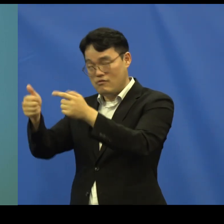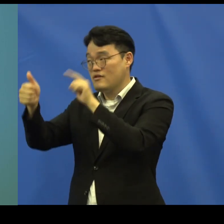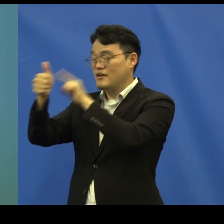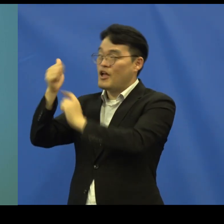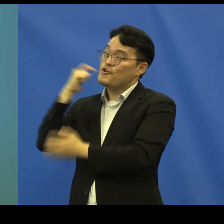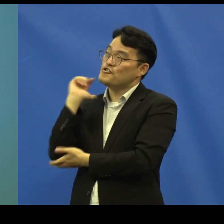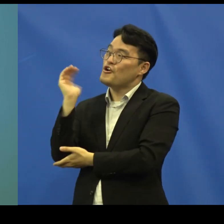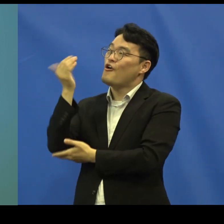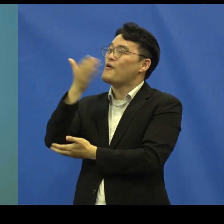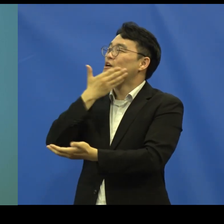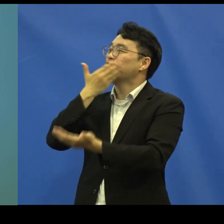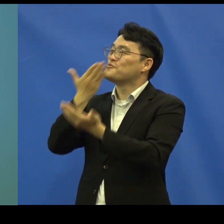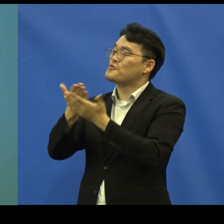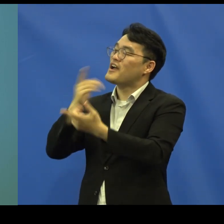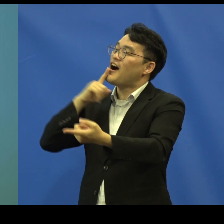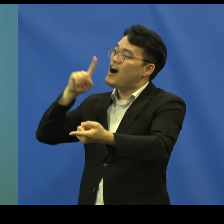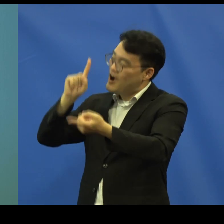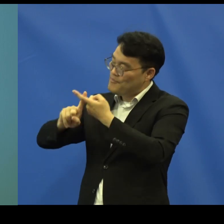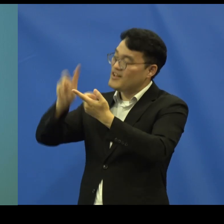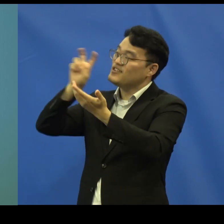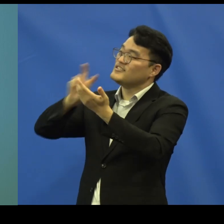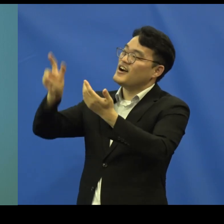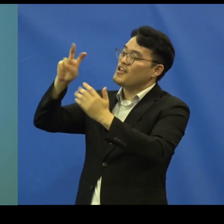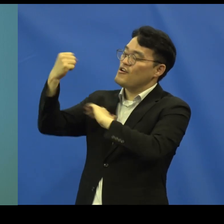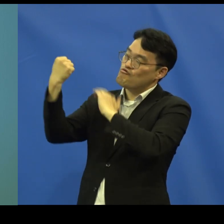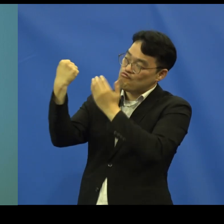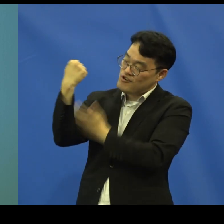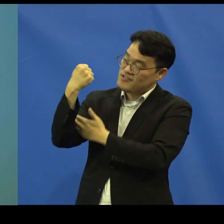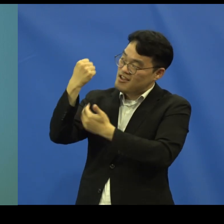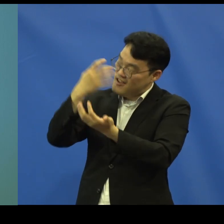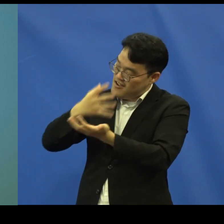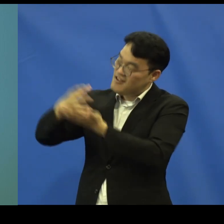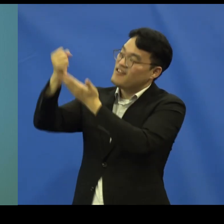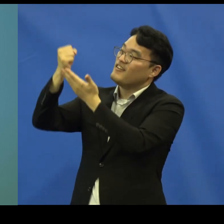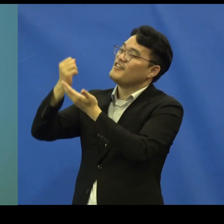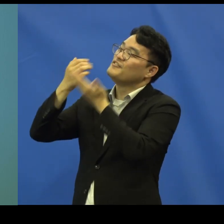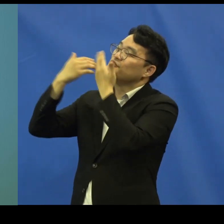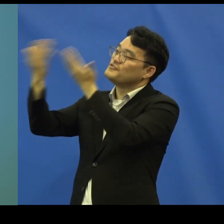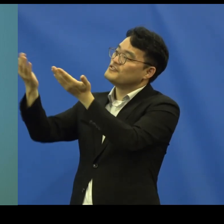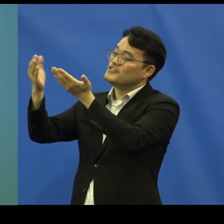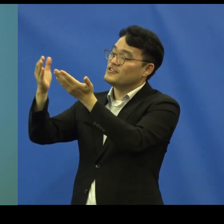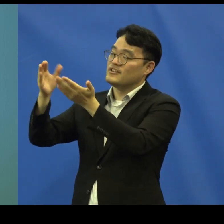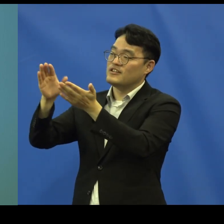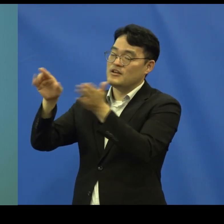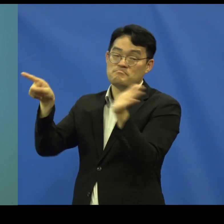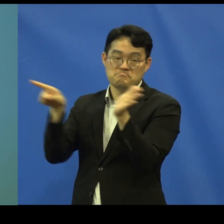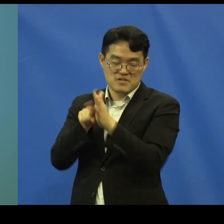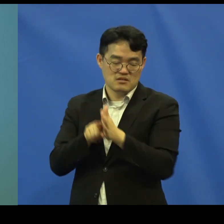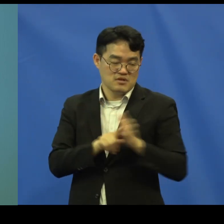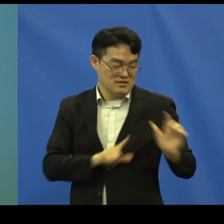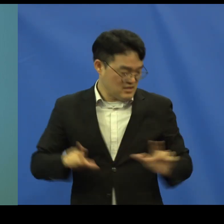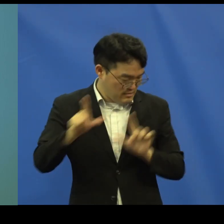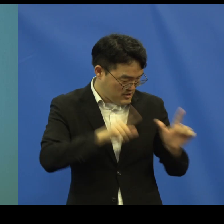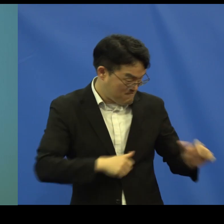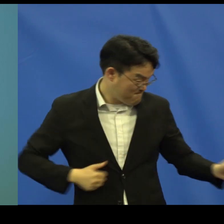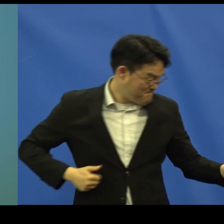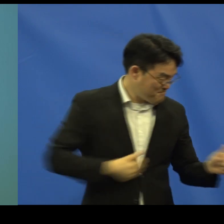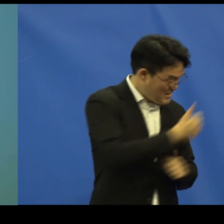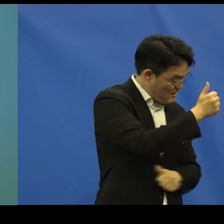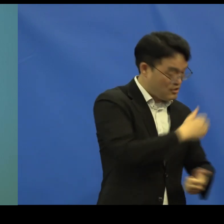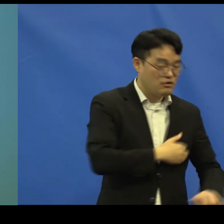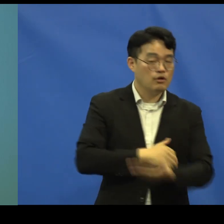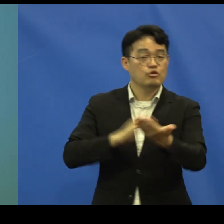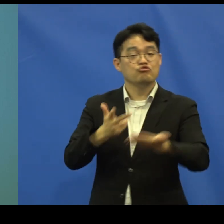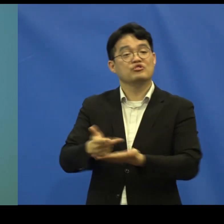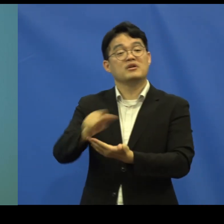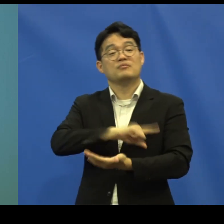그분의 영광과 그분의 존귀와 그분의 권세에 사로잡혀 믿음의 순례길에 승리하는 여러분들 되시기를